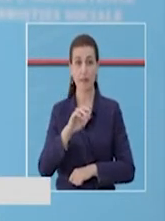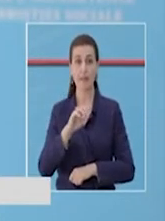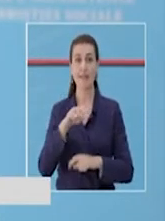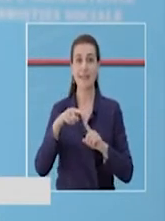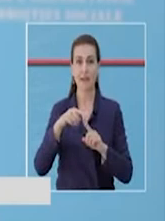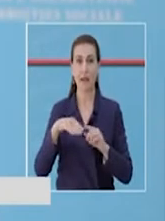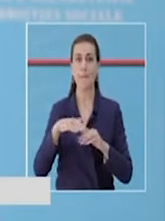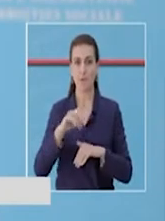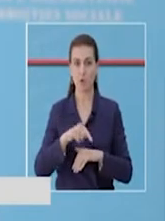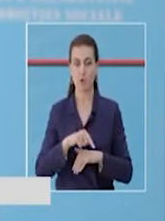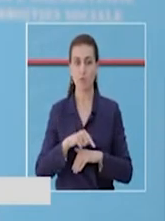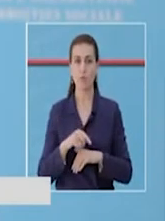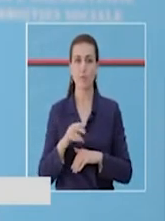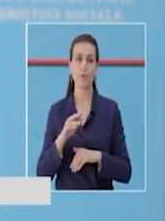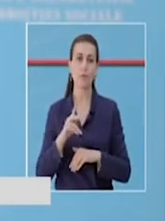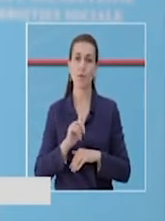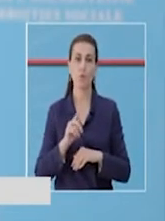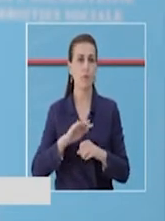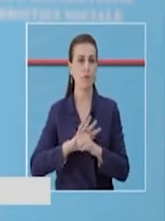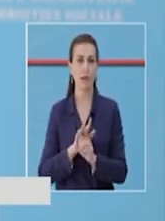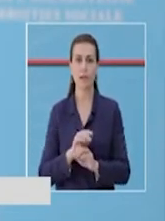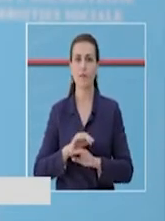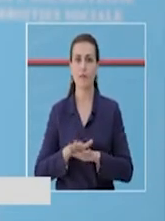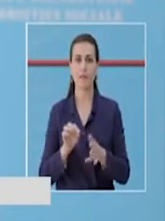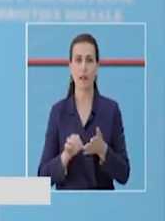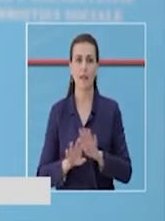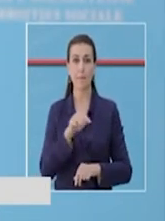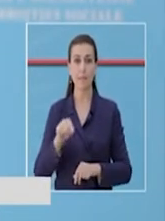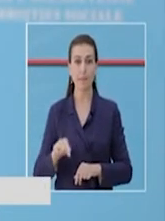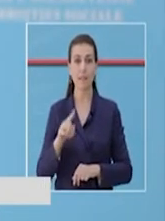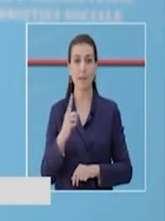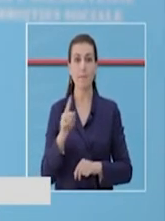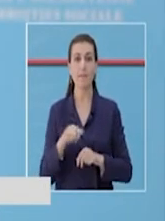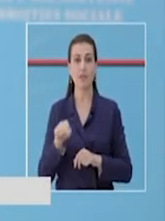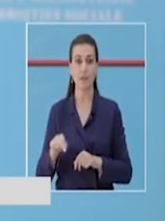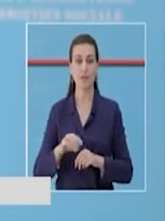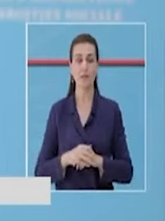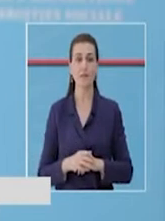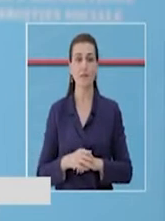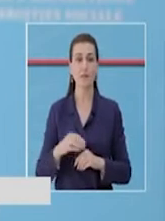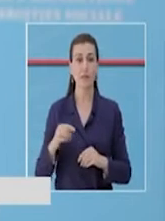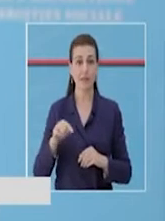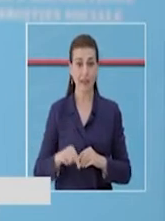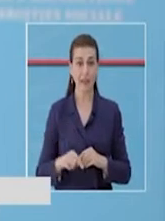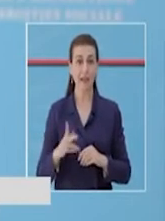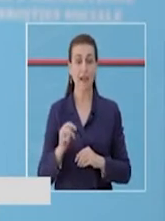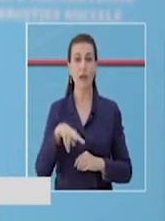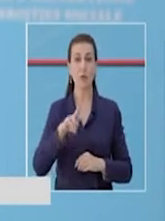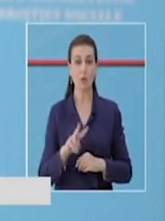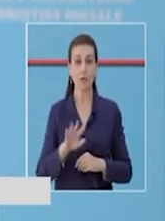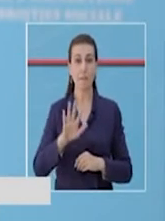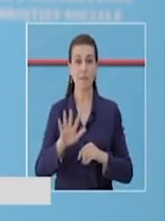cilët janë kryesisht nga Tirana dhe kanë rezultuar negativ për SARS-CoV-2. Aktualisht në vendin ton janë 257